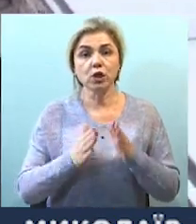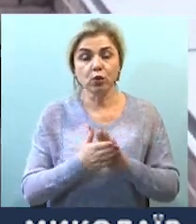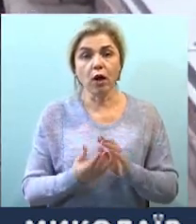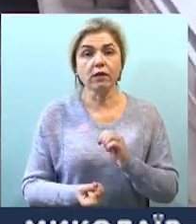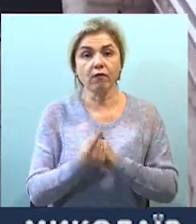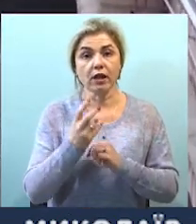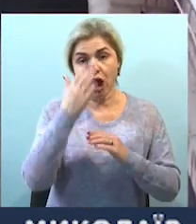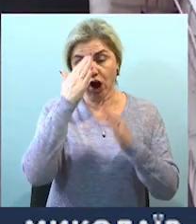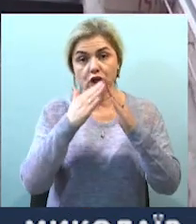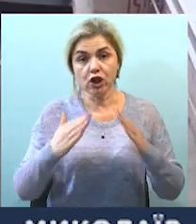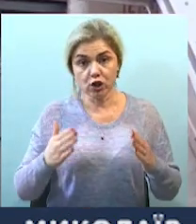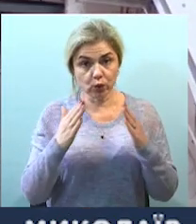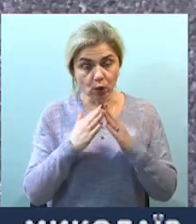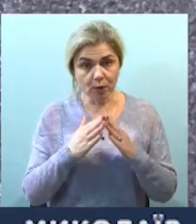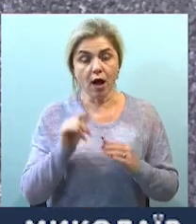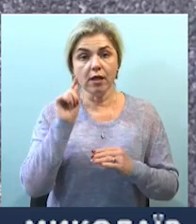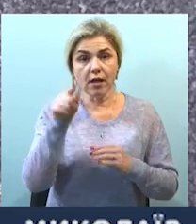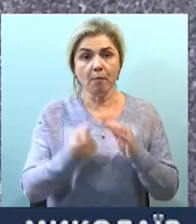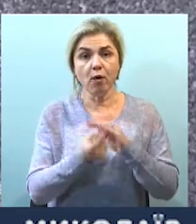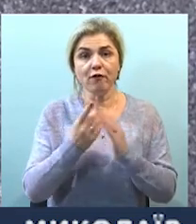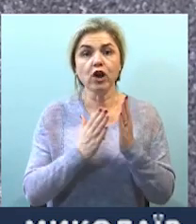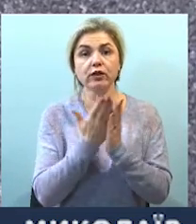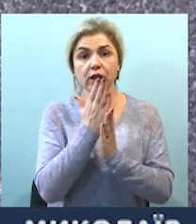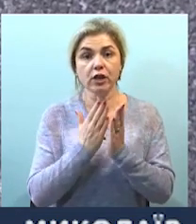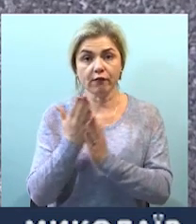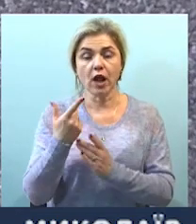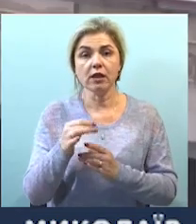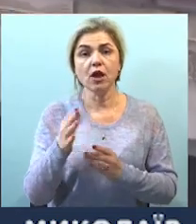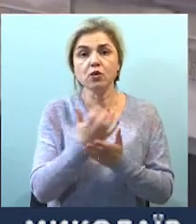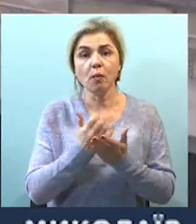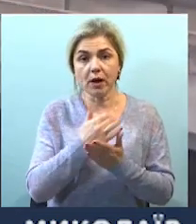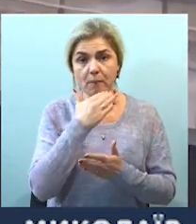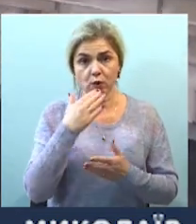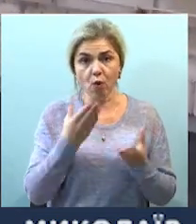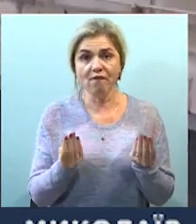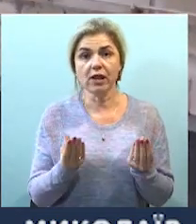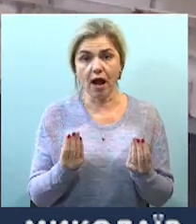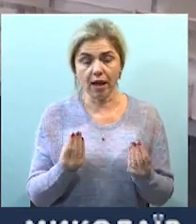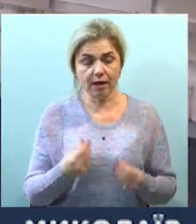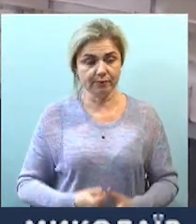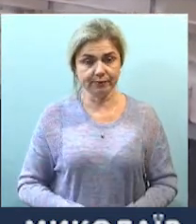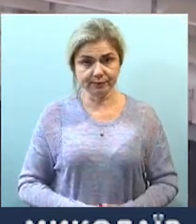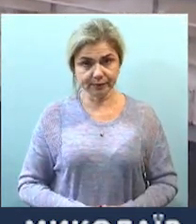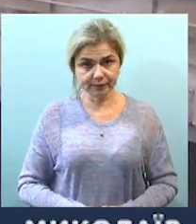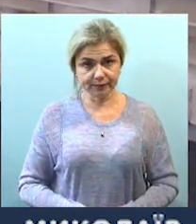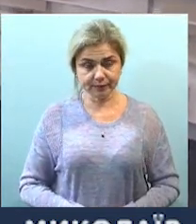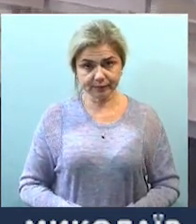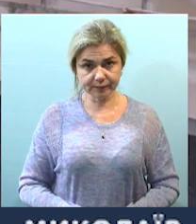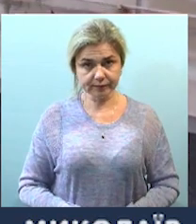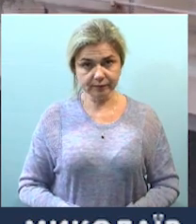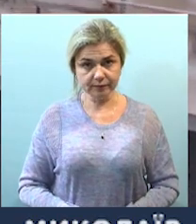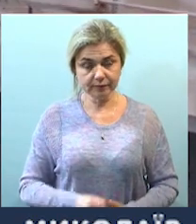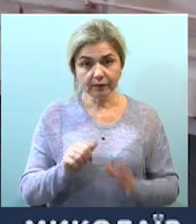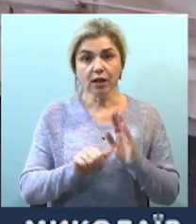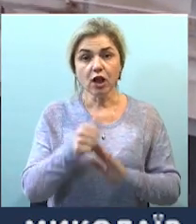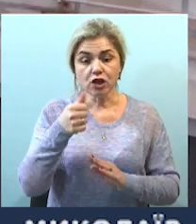виникла на даху будинку. Там утворилися щілини, де накопичується волога. между кирпичами затекало.